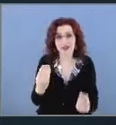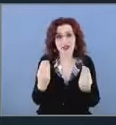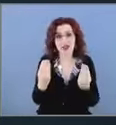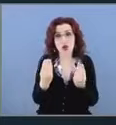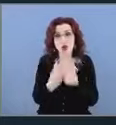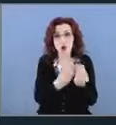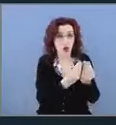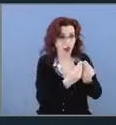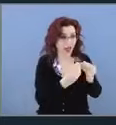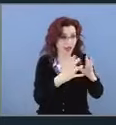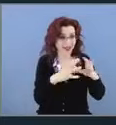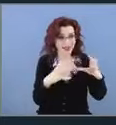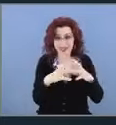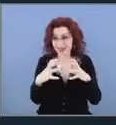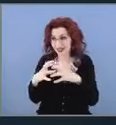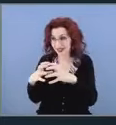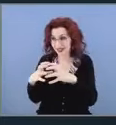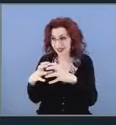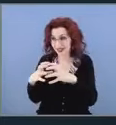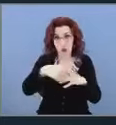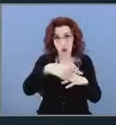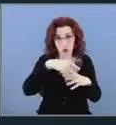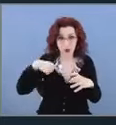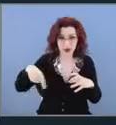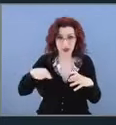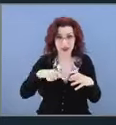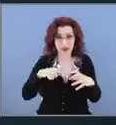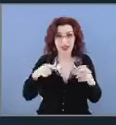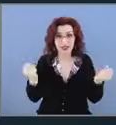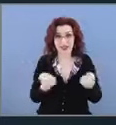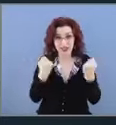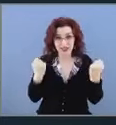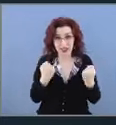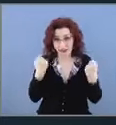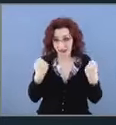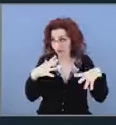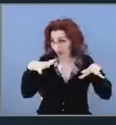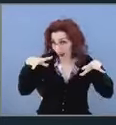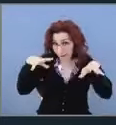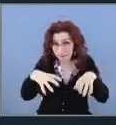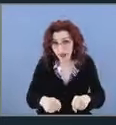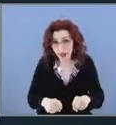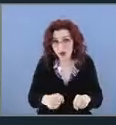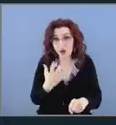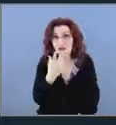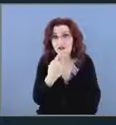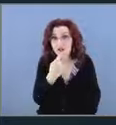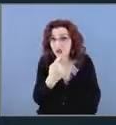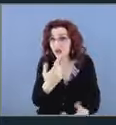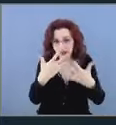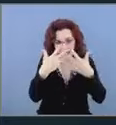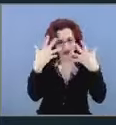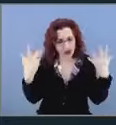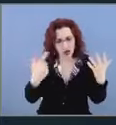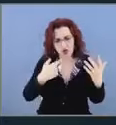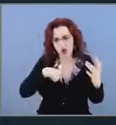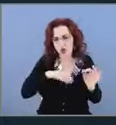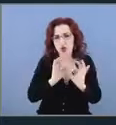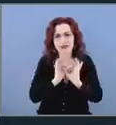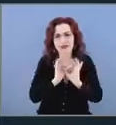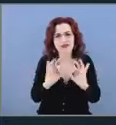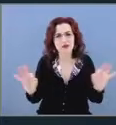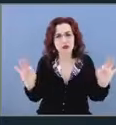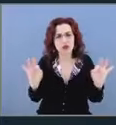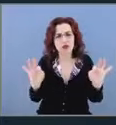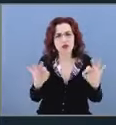iniziativa, proprio ecco, vorrei sottolineare il fatto che siamo a disposizione di tutto il mondo che ruota